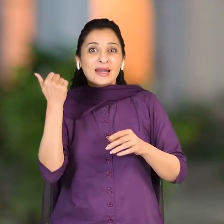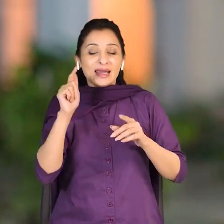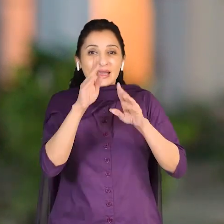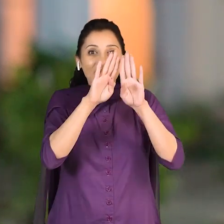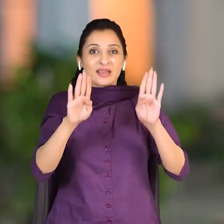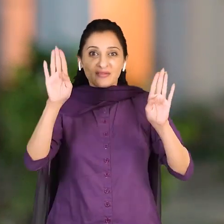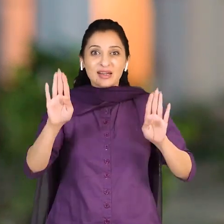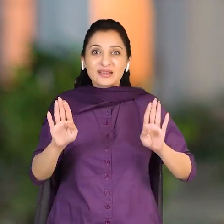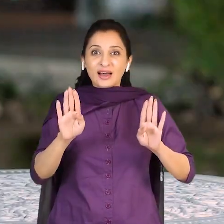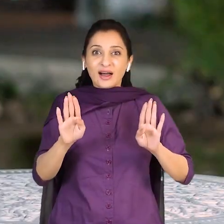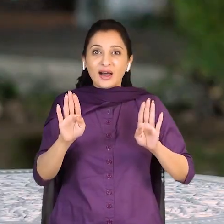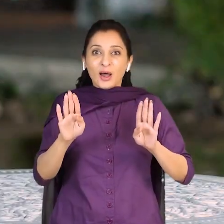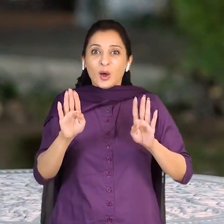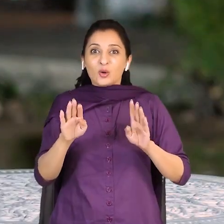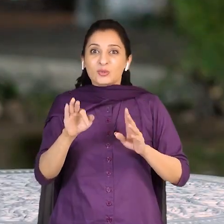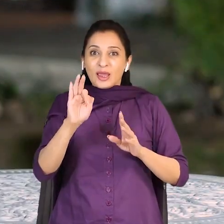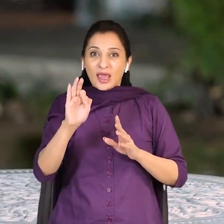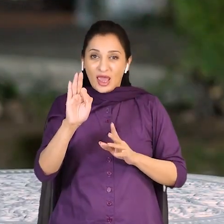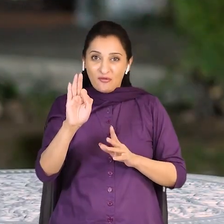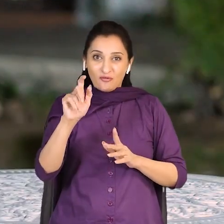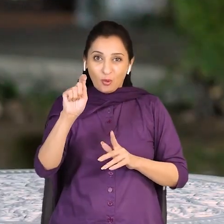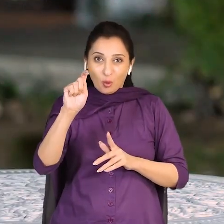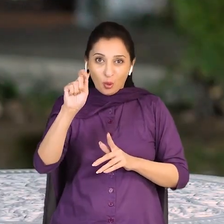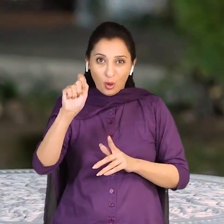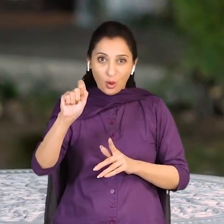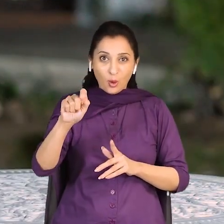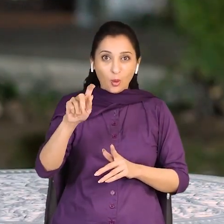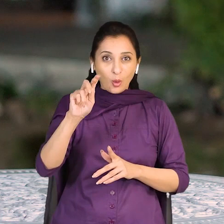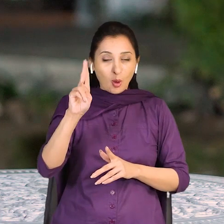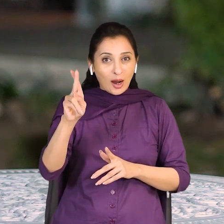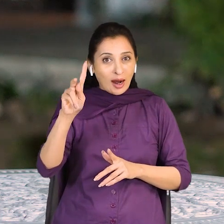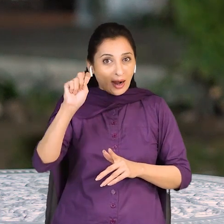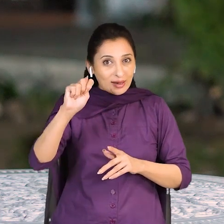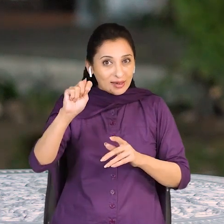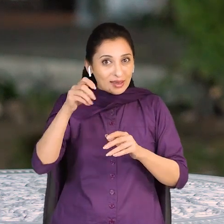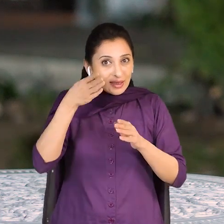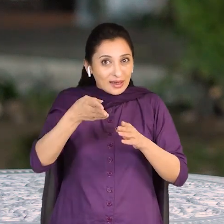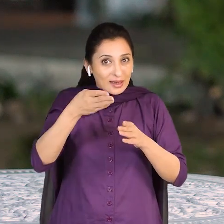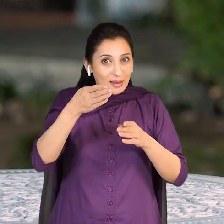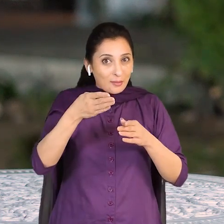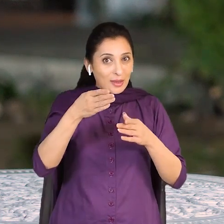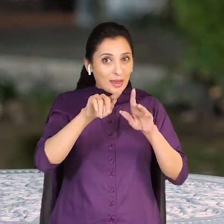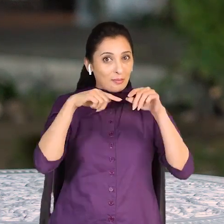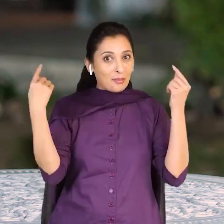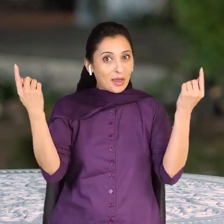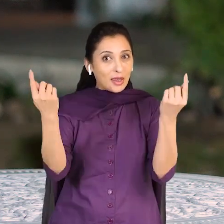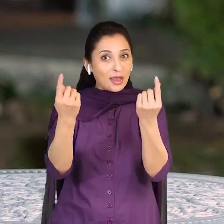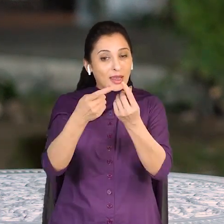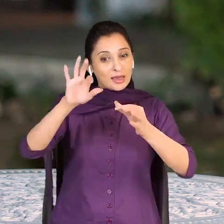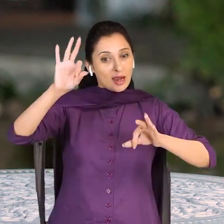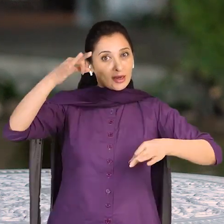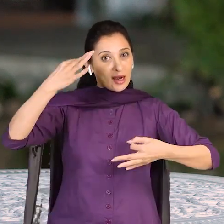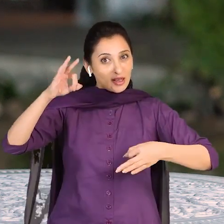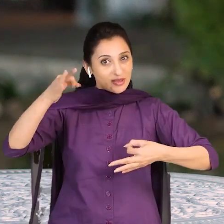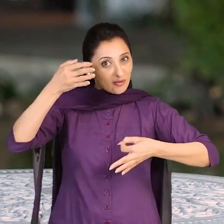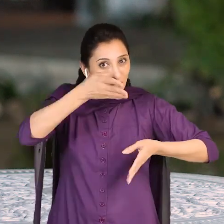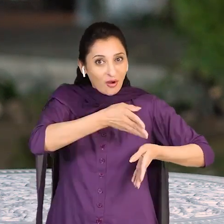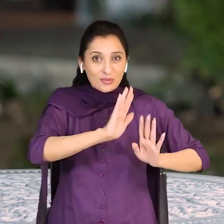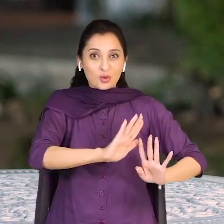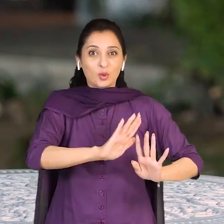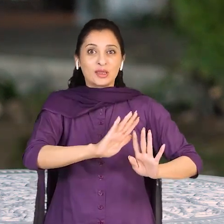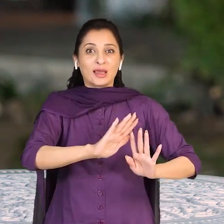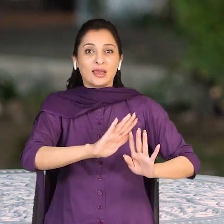में शीश महल के बिल्कुल सामने क्लासिकल परफॉर्मेंस होती है। सो ये जो जितने भी एड ऑन्स